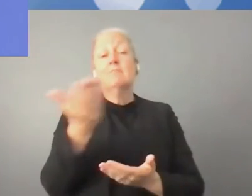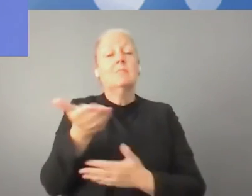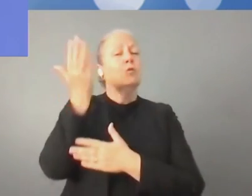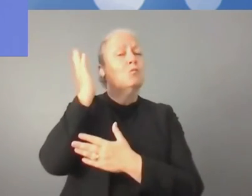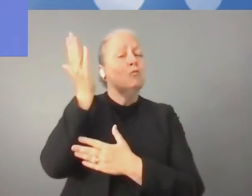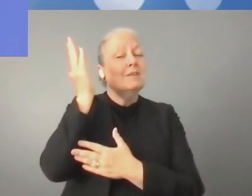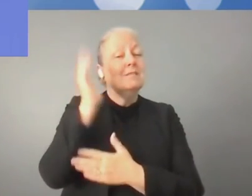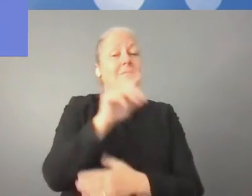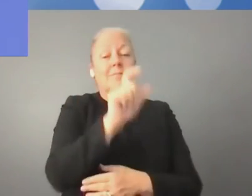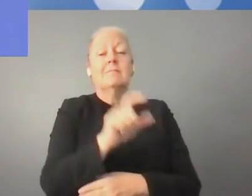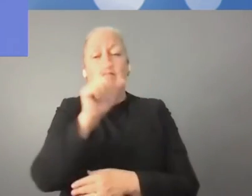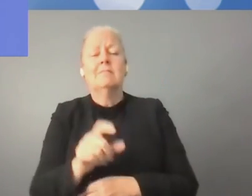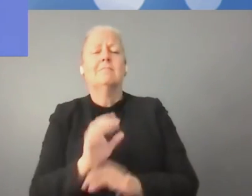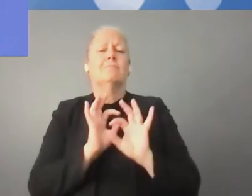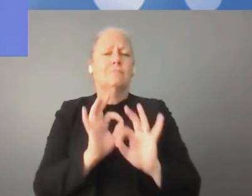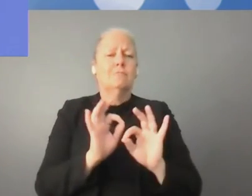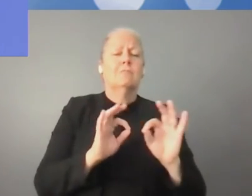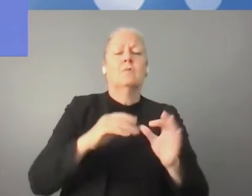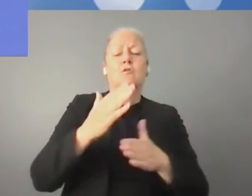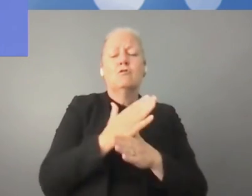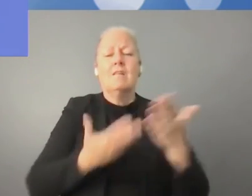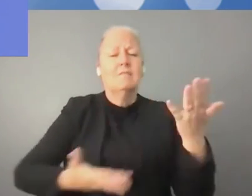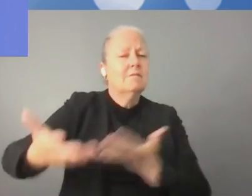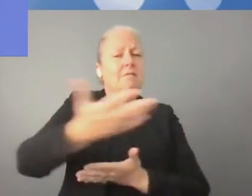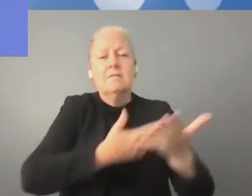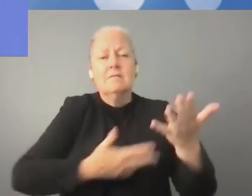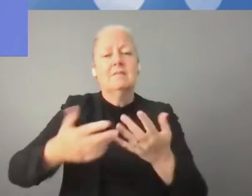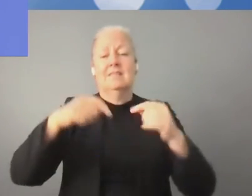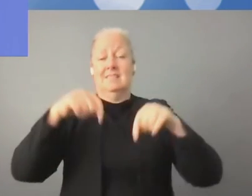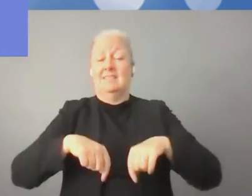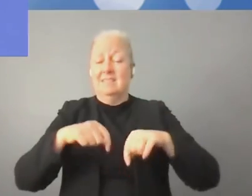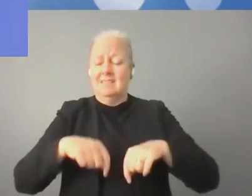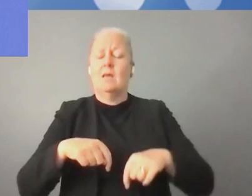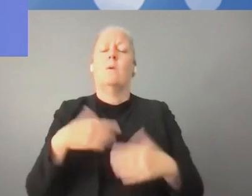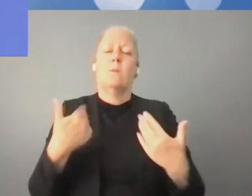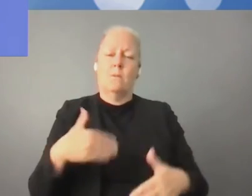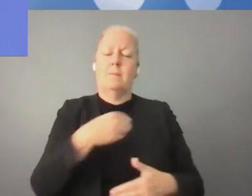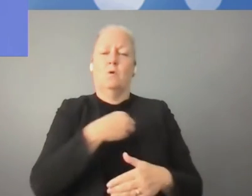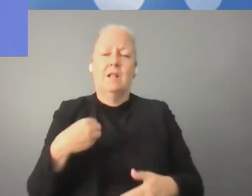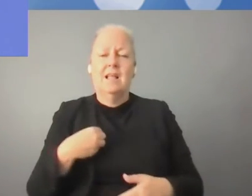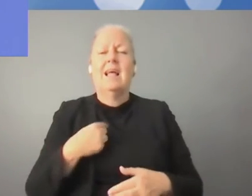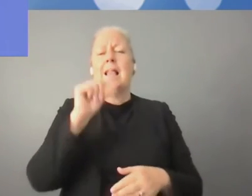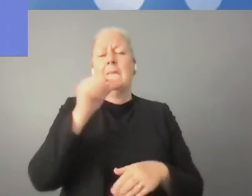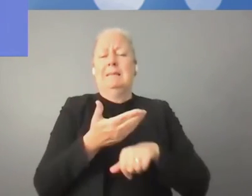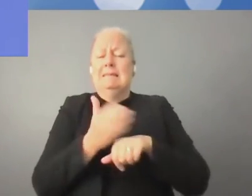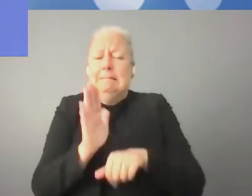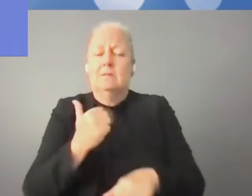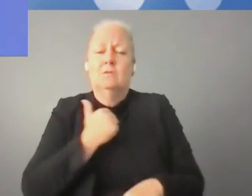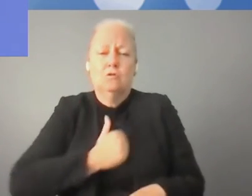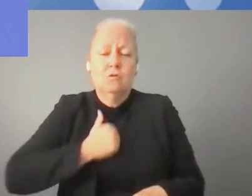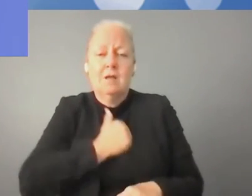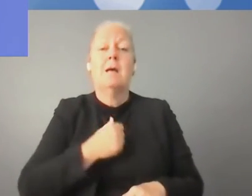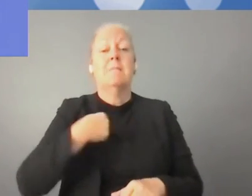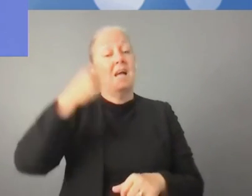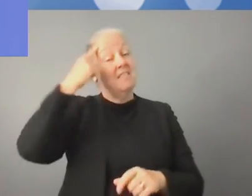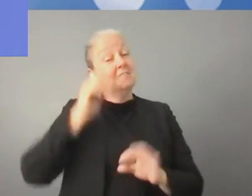новые технологии, правовые решения и стимулируя инвестиции. Хочу вас сердечно поблагодарить за ваше выступление. Благодарю за то, что